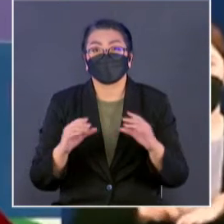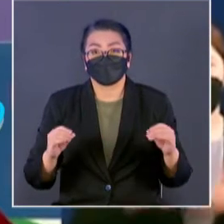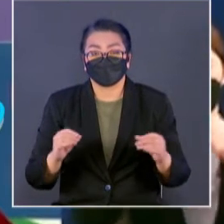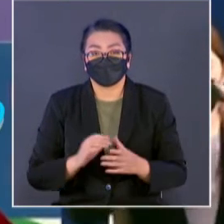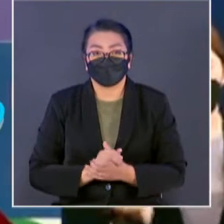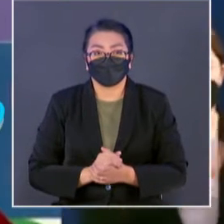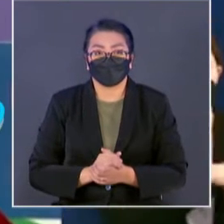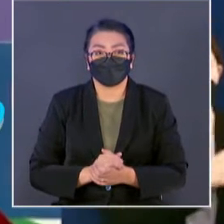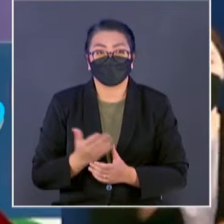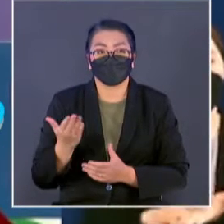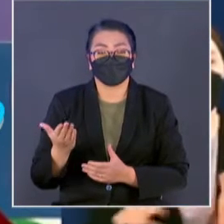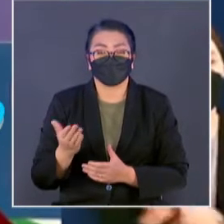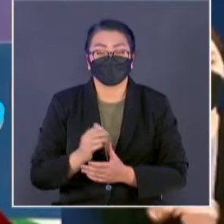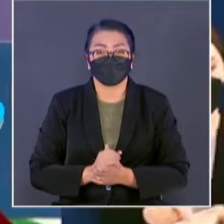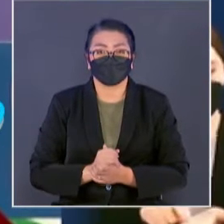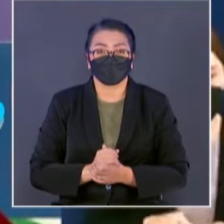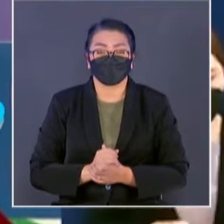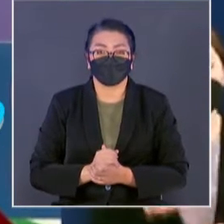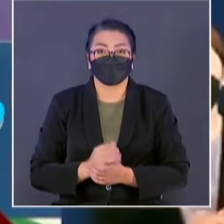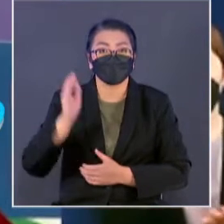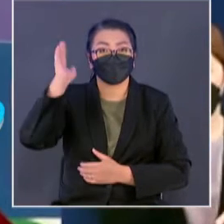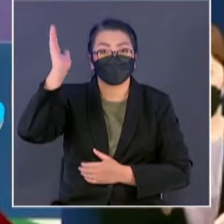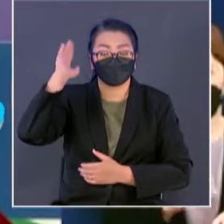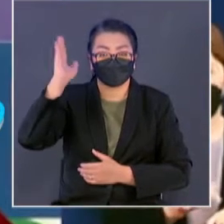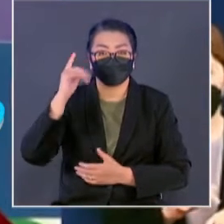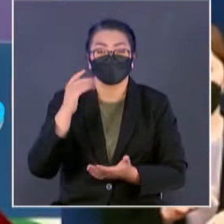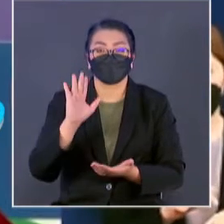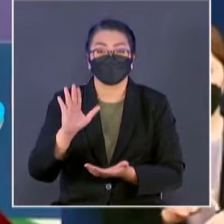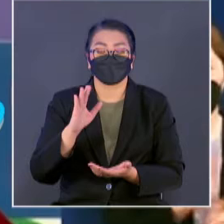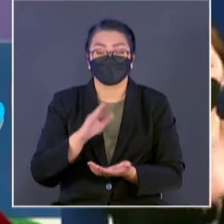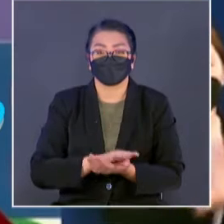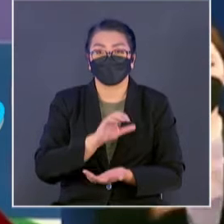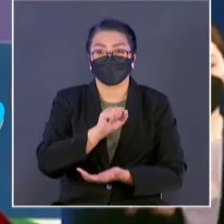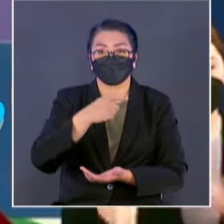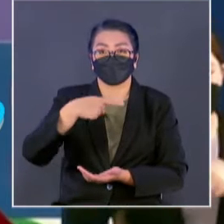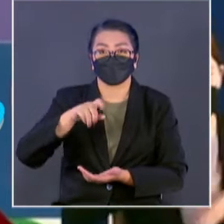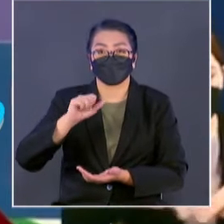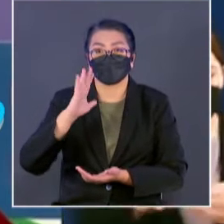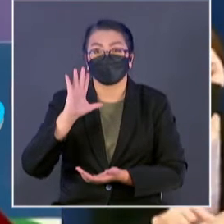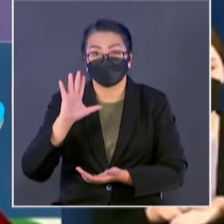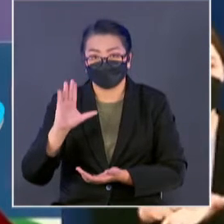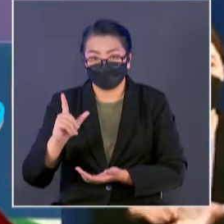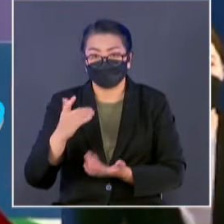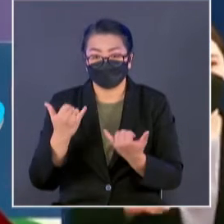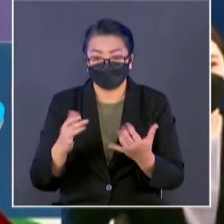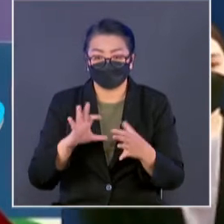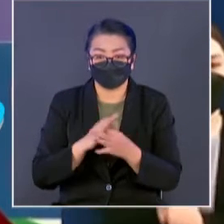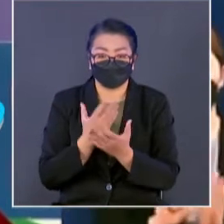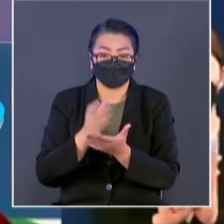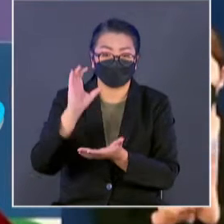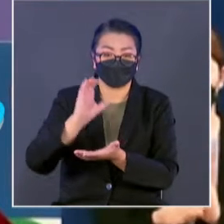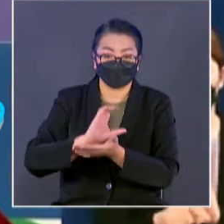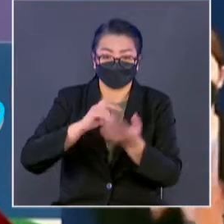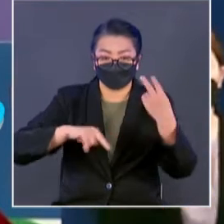ทันตแพทย์อัตพรลิ้มปัญญาเลิศโฆษกสำนักงานหลักประกันสุขภาพแห่งชาติหรือว่าสปสช.ชี้แจงเกี่ยวกับเงินงบประมาณ